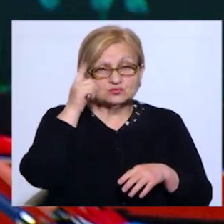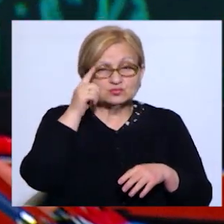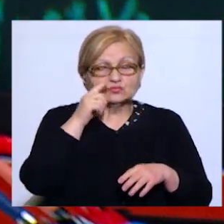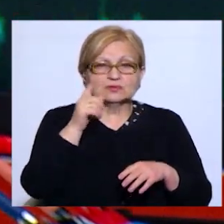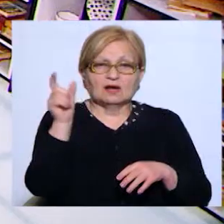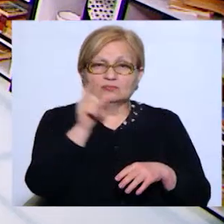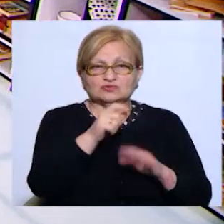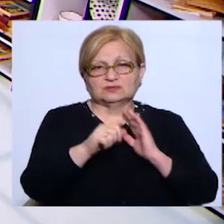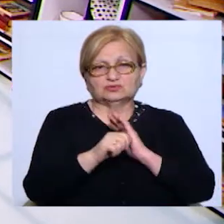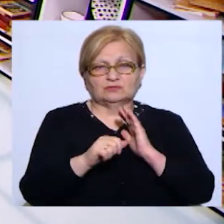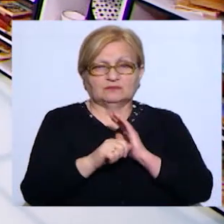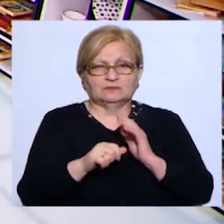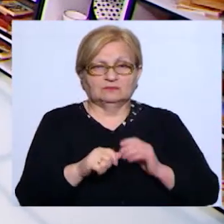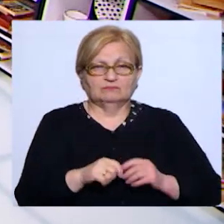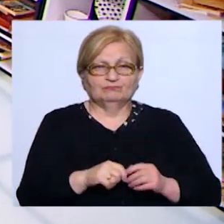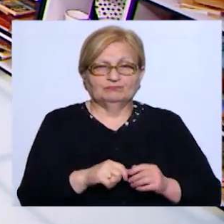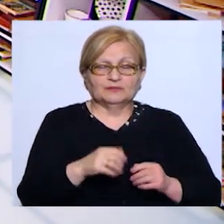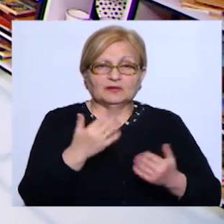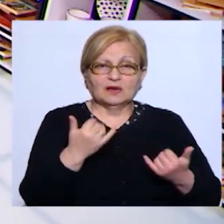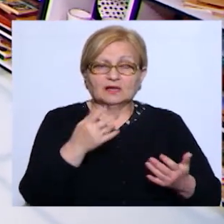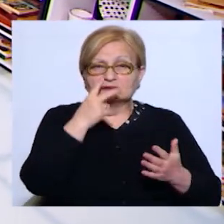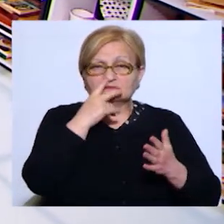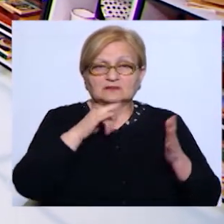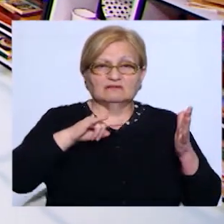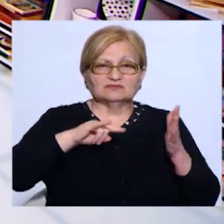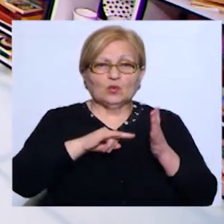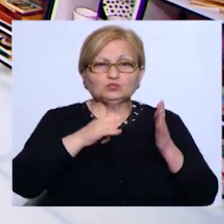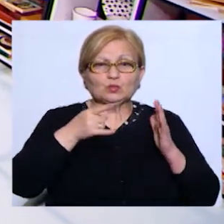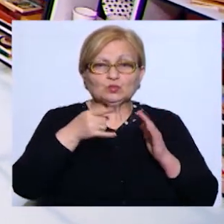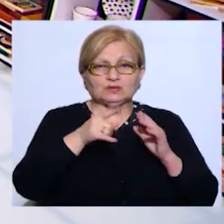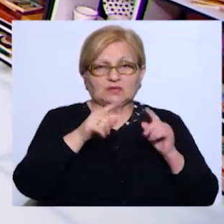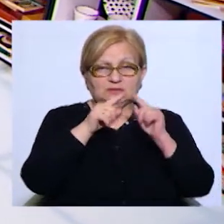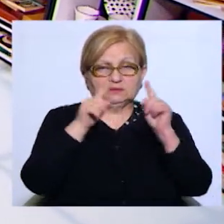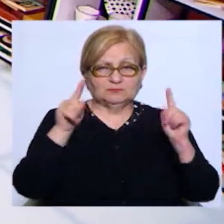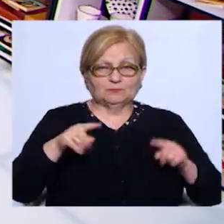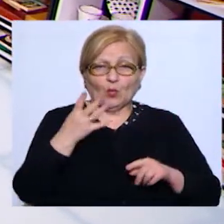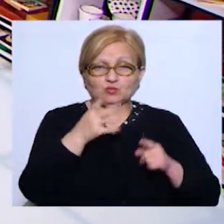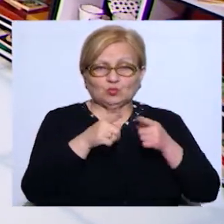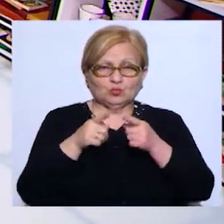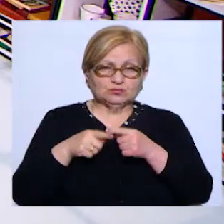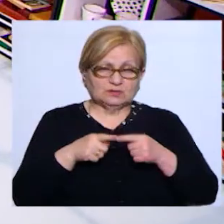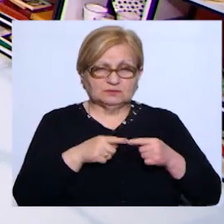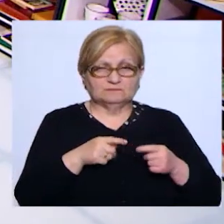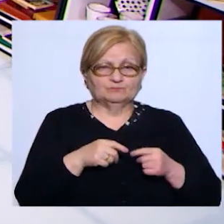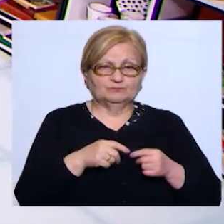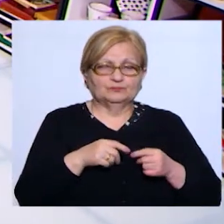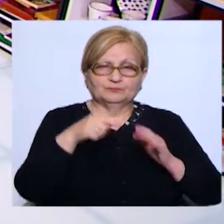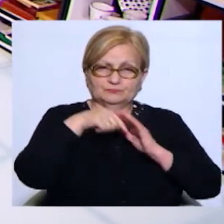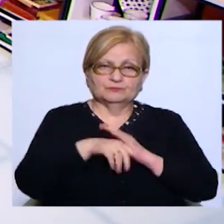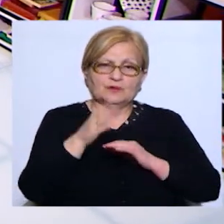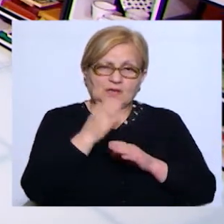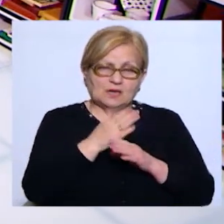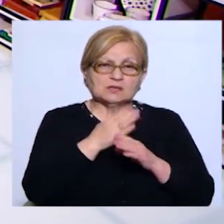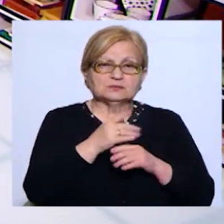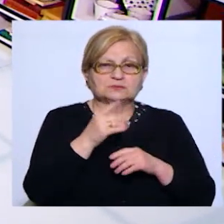ამოცანას აგახსნევინებთ. ახლა თვით ოთხკუთხედებზე გავაკეთოთ რაღაც, ვიმსჯელოთ. ოთხკუთხედშიც არის